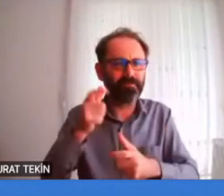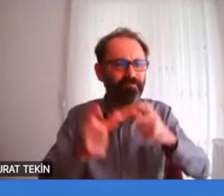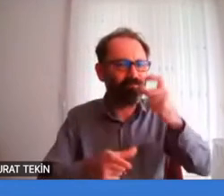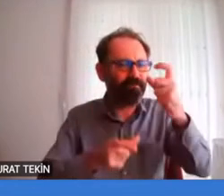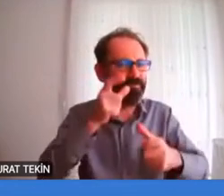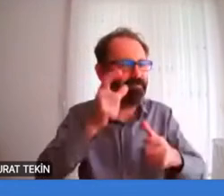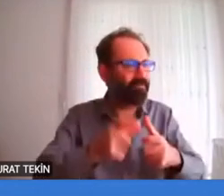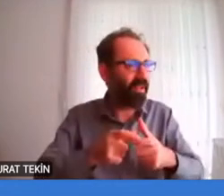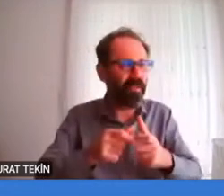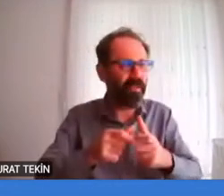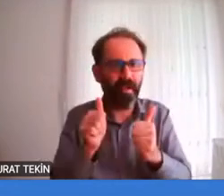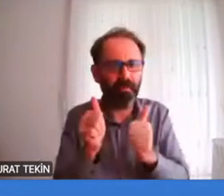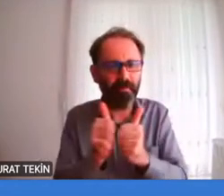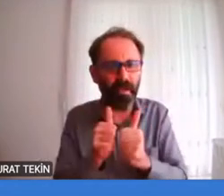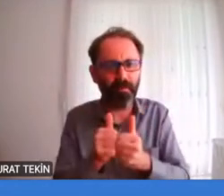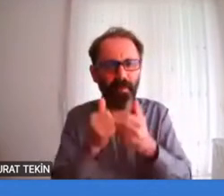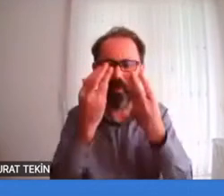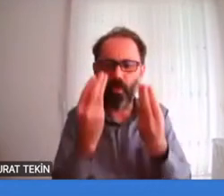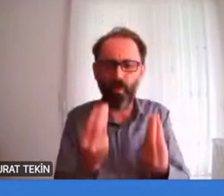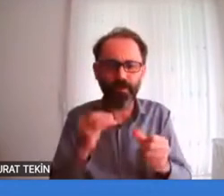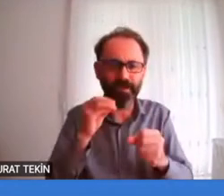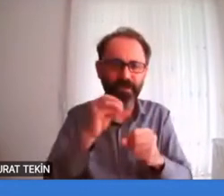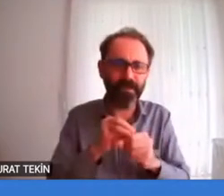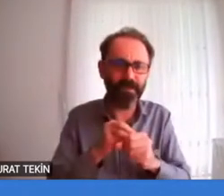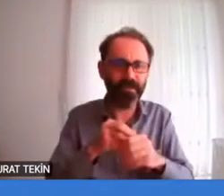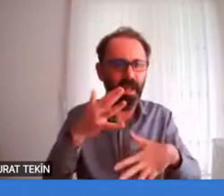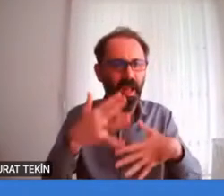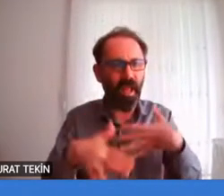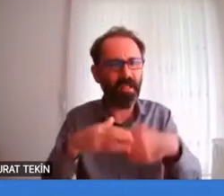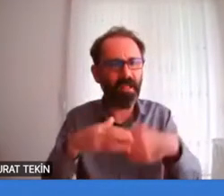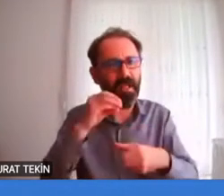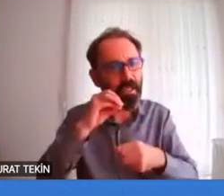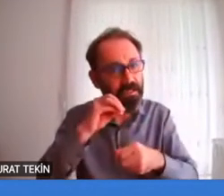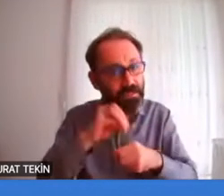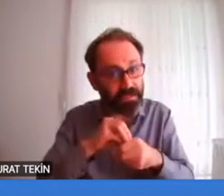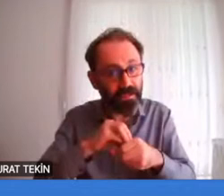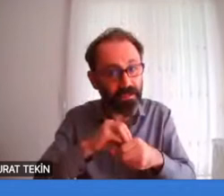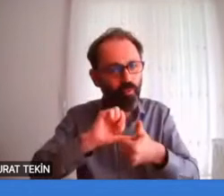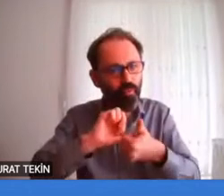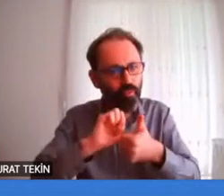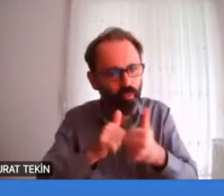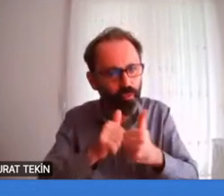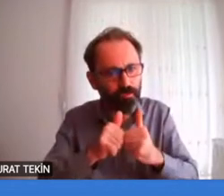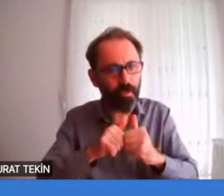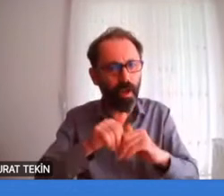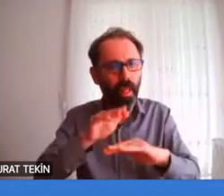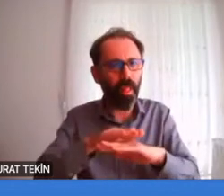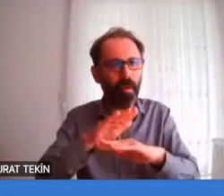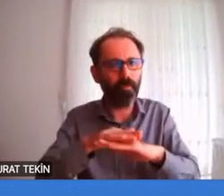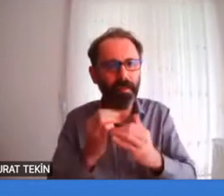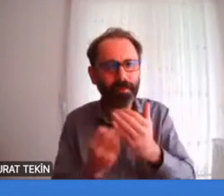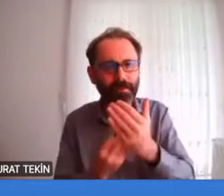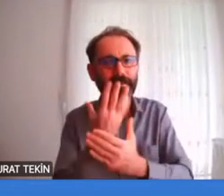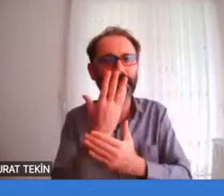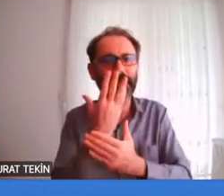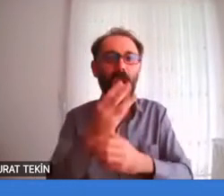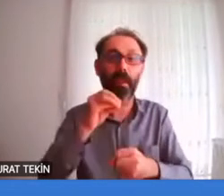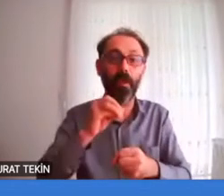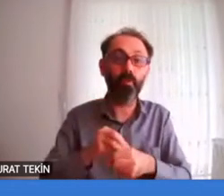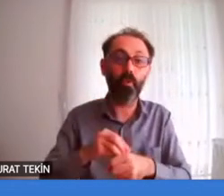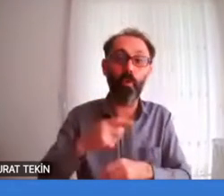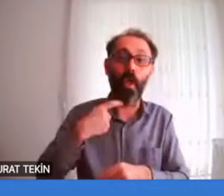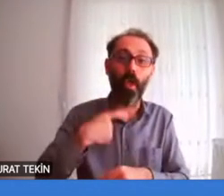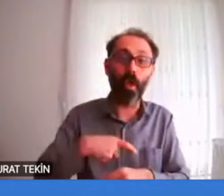Sakın öyle anlamayın sözün ettiğim şeyi. Ama yaptığınız şey bu anlamda çok daha değerlidir. Yani şu anda sizin